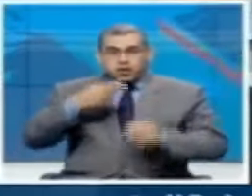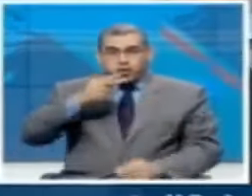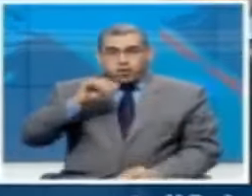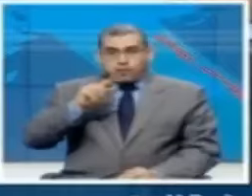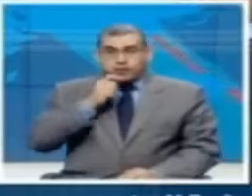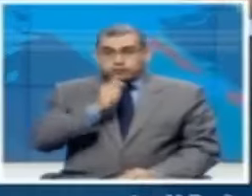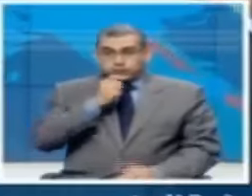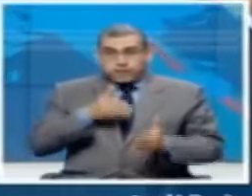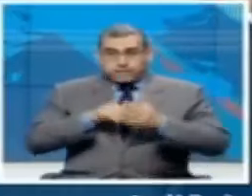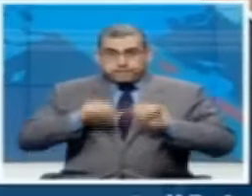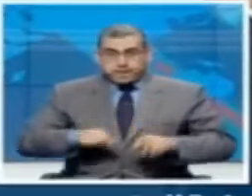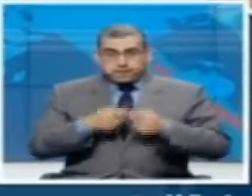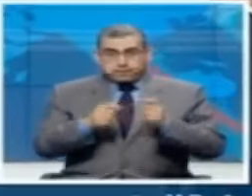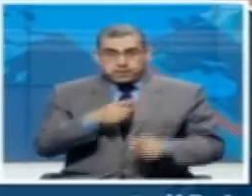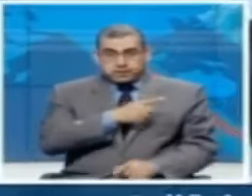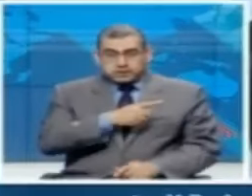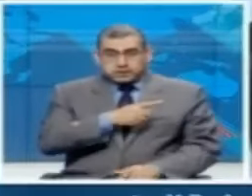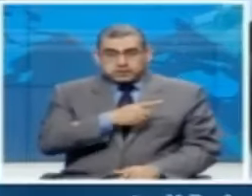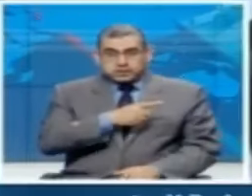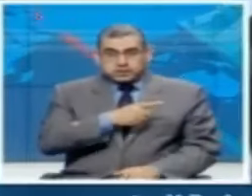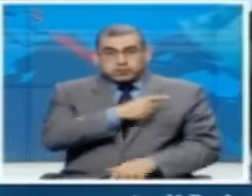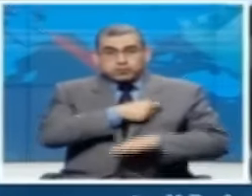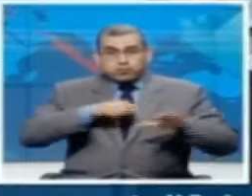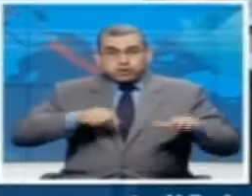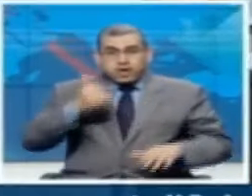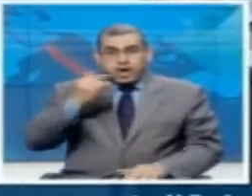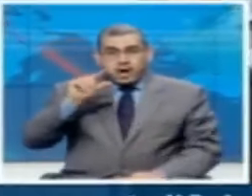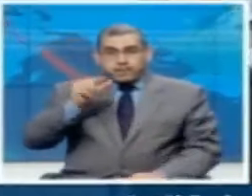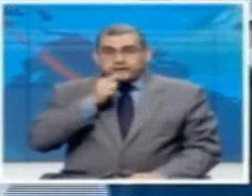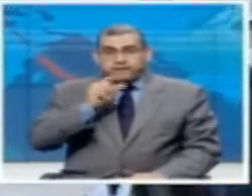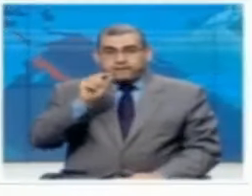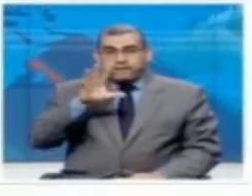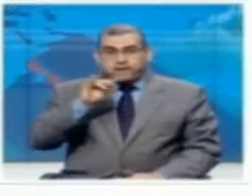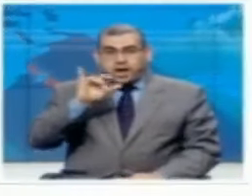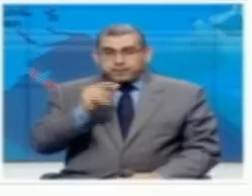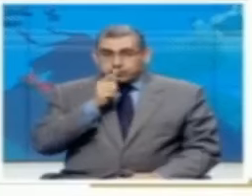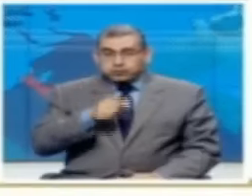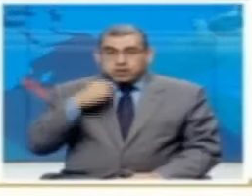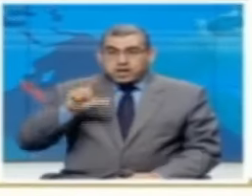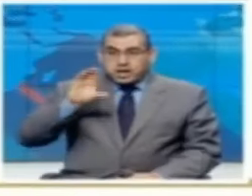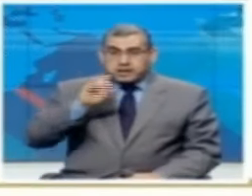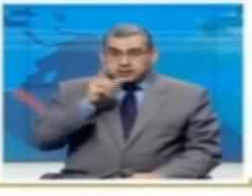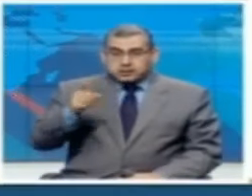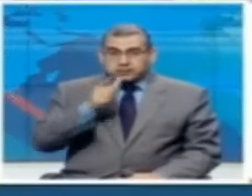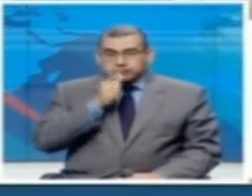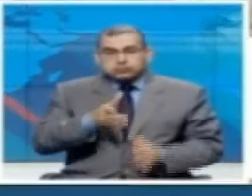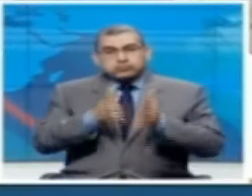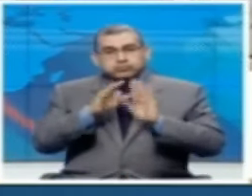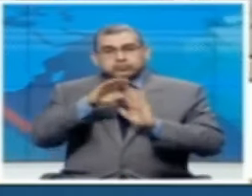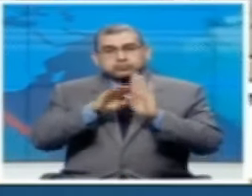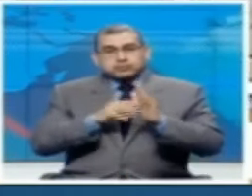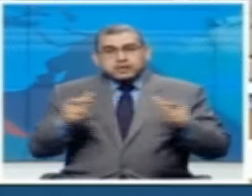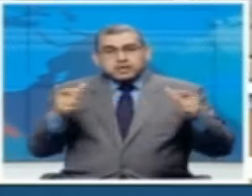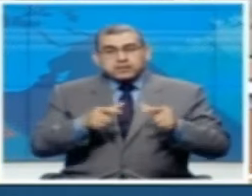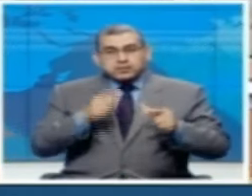المتحدث الرسمي باسم رئاسه الجمهوريه المستشار الدكتور احمد فهمي ان السيد الرئيس اطلع خلال الاجتماع